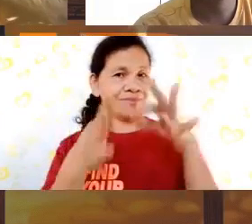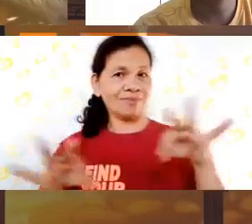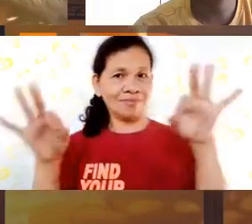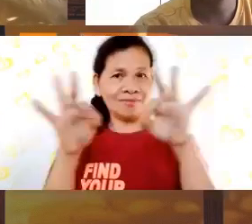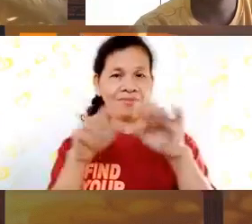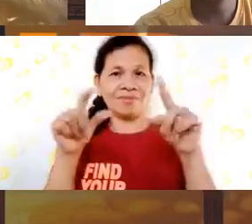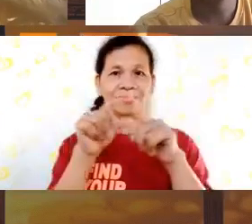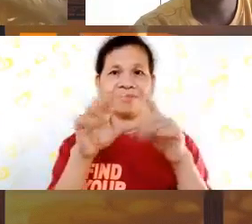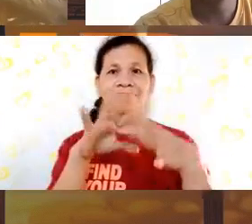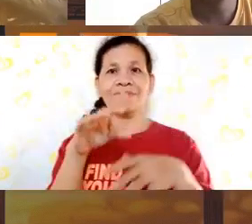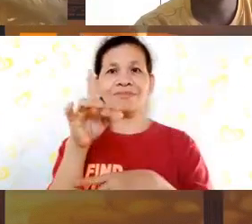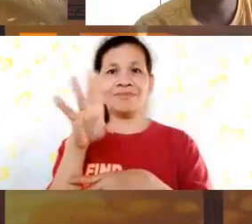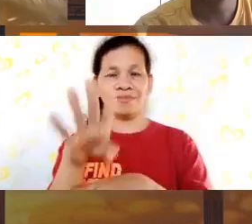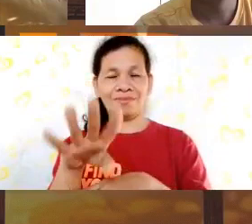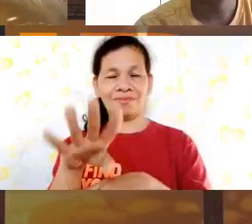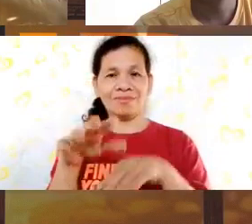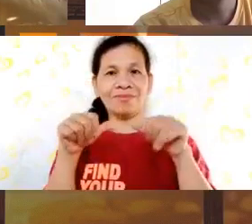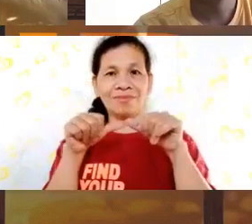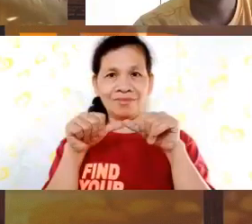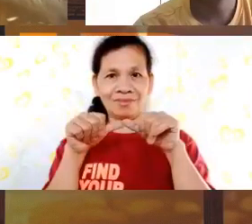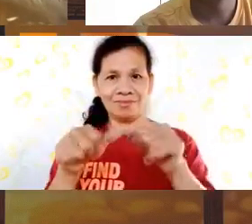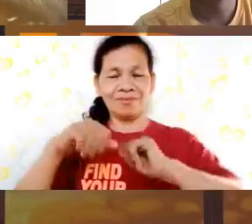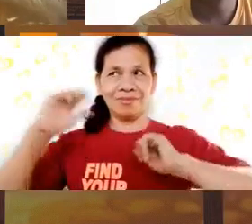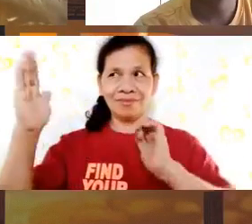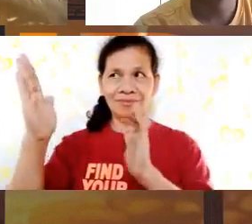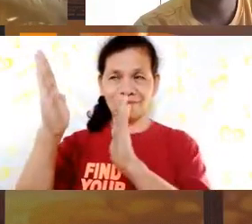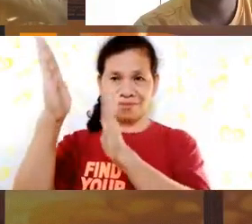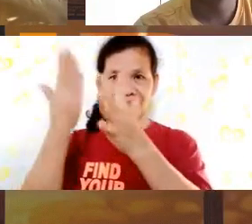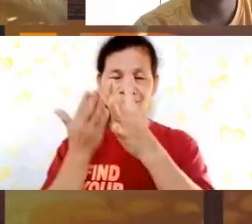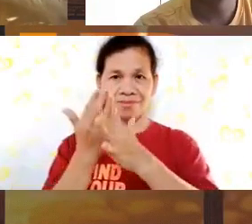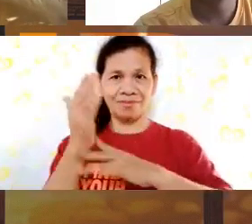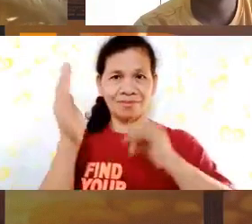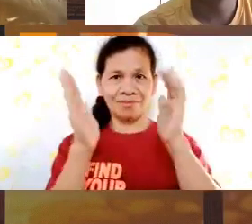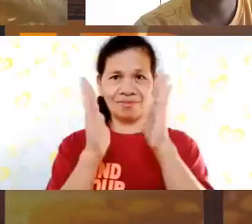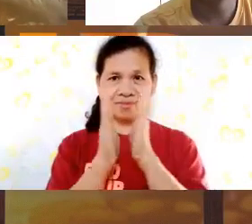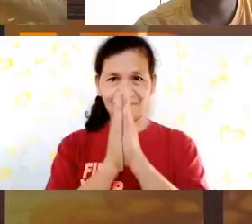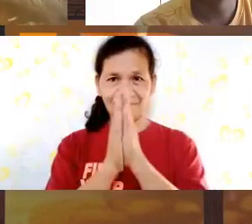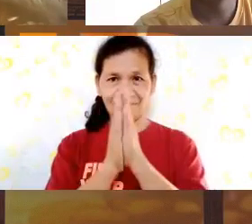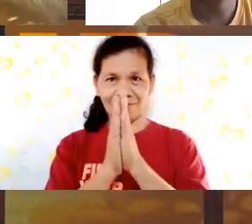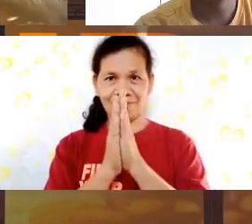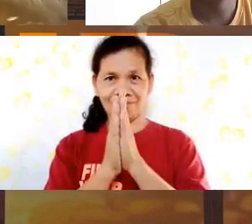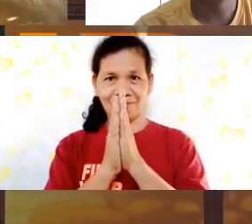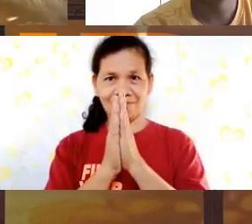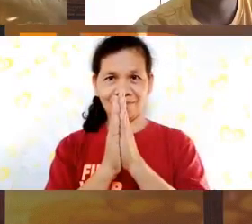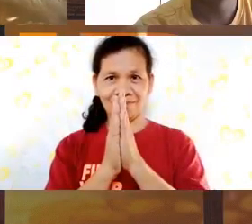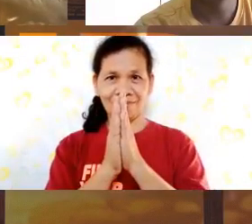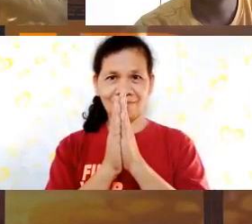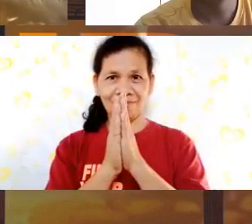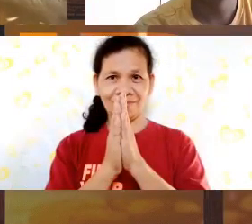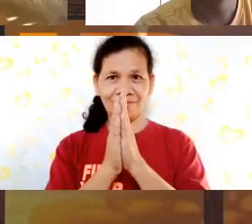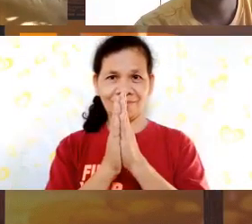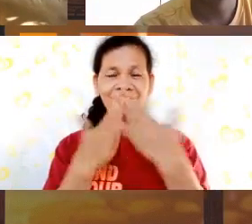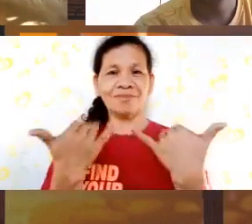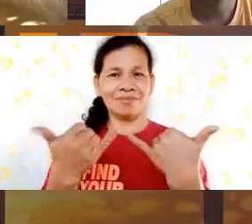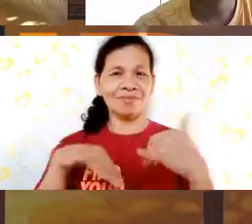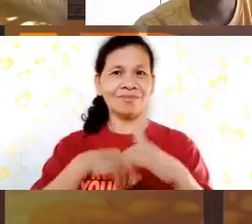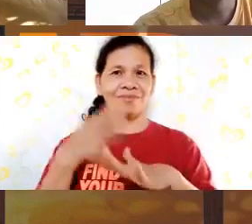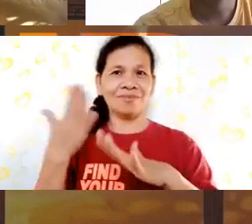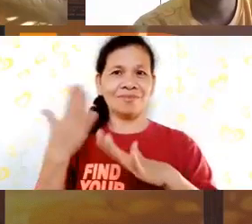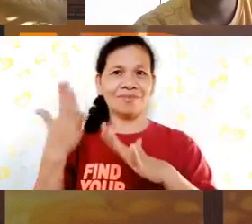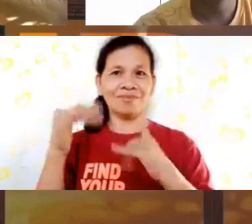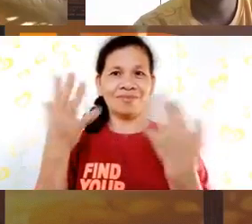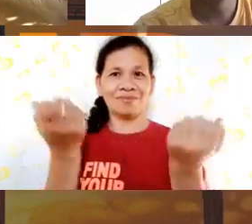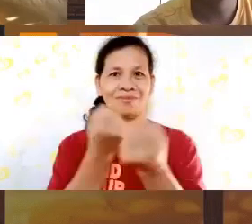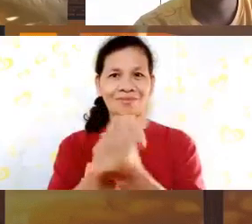mahal na Diyos at patuloy po tayong dudulog sa Kanya sa pamagitan ng panalangin. Narito po muli ang upanlab